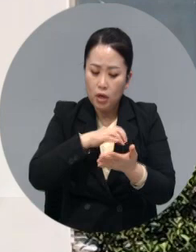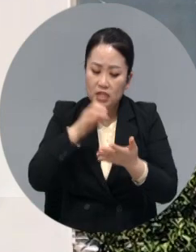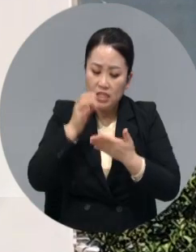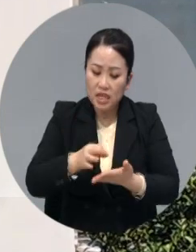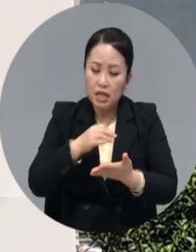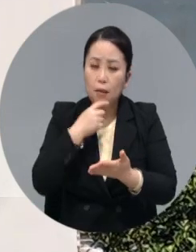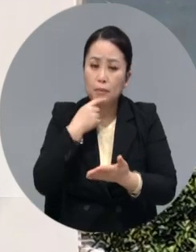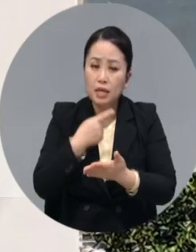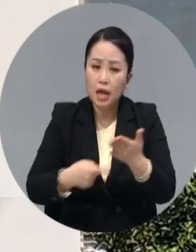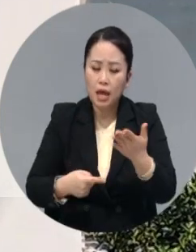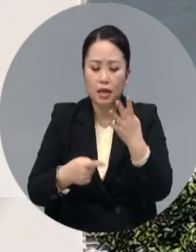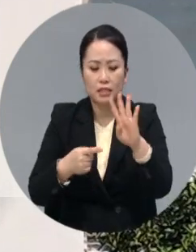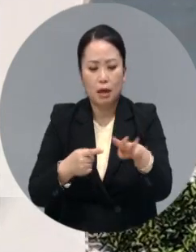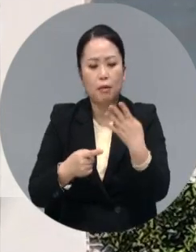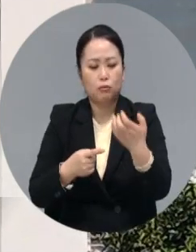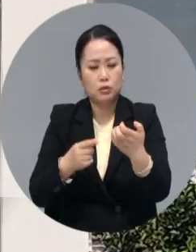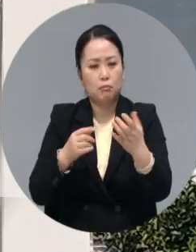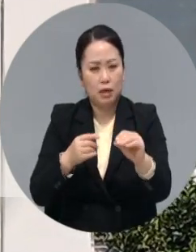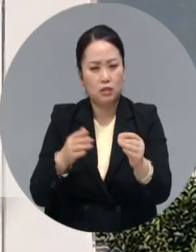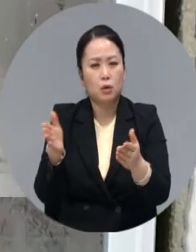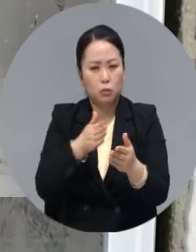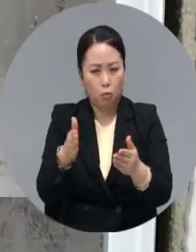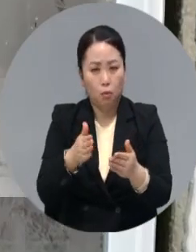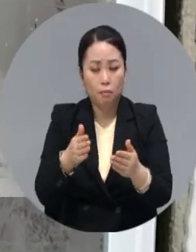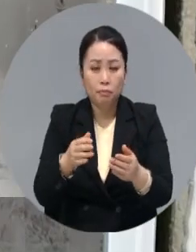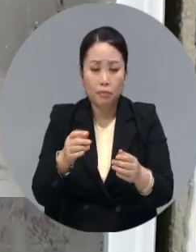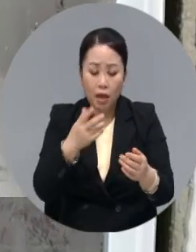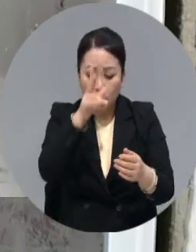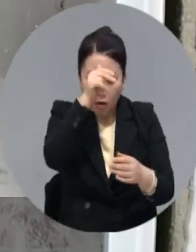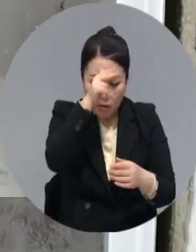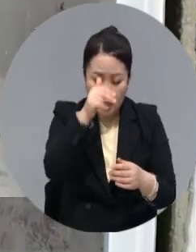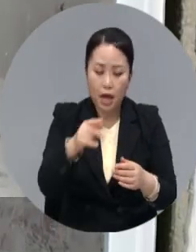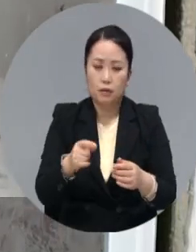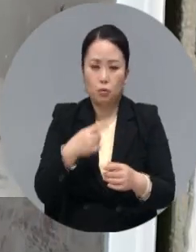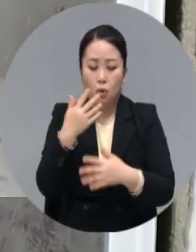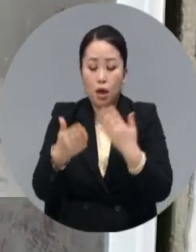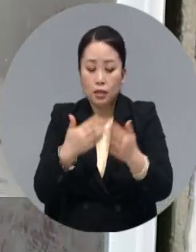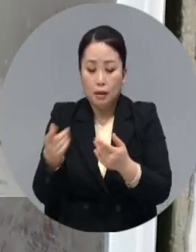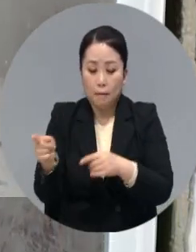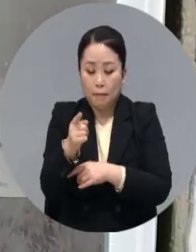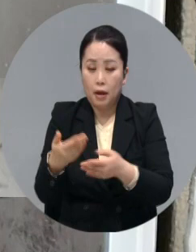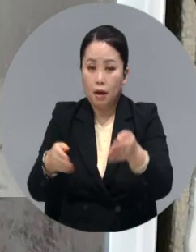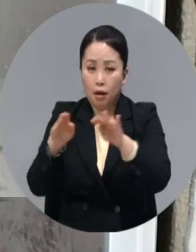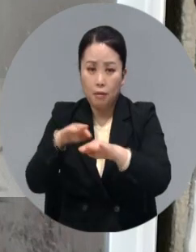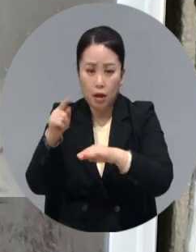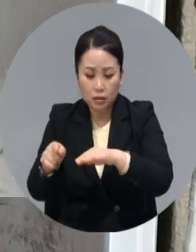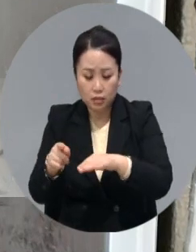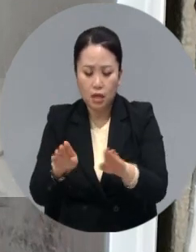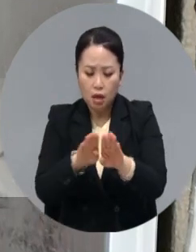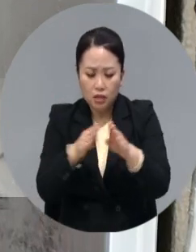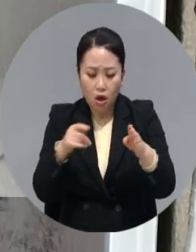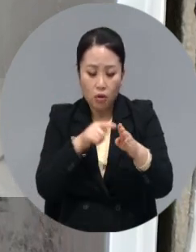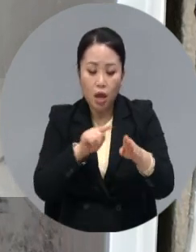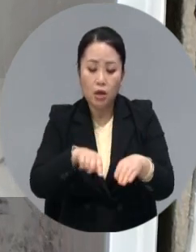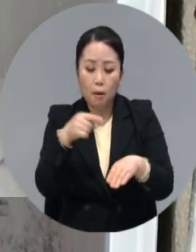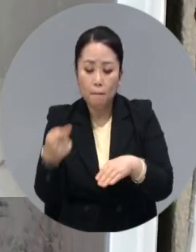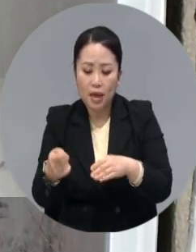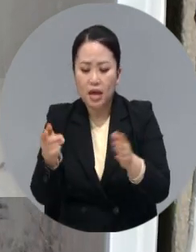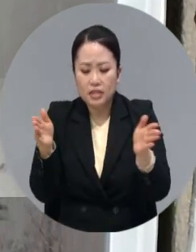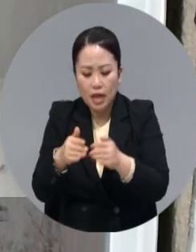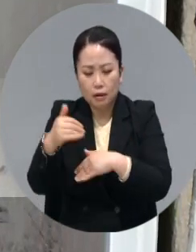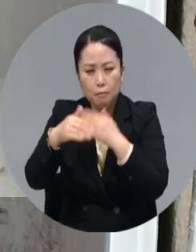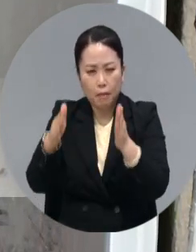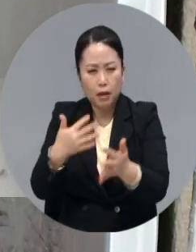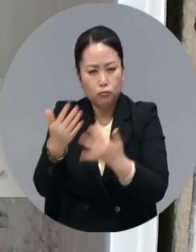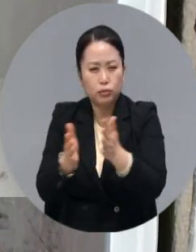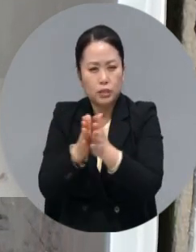상당에 재산 피해가났습니다 경찰과 소방당국은 현관옆 작은방에서 불이 시작된 걸로 보고 합동 감식을